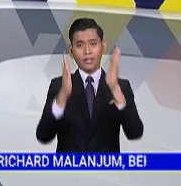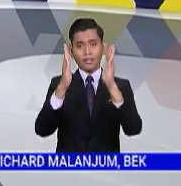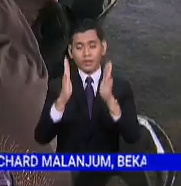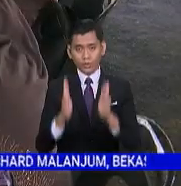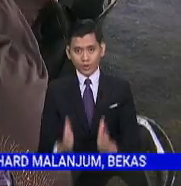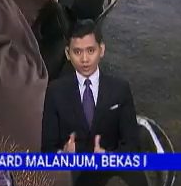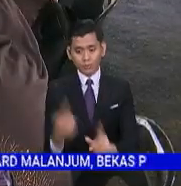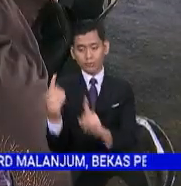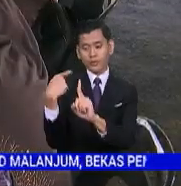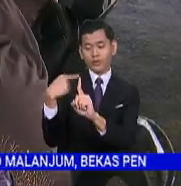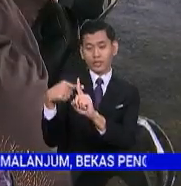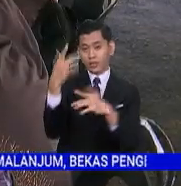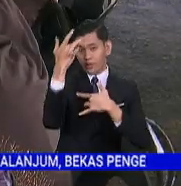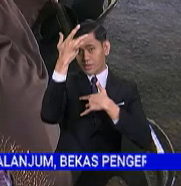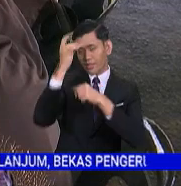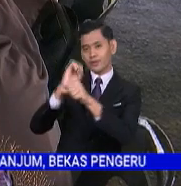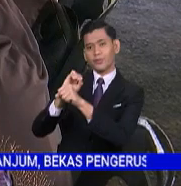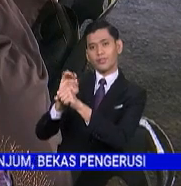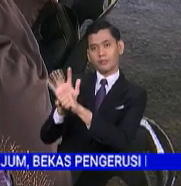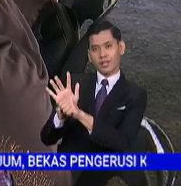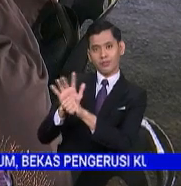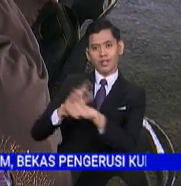COVID-19.